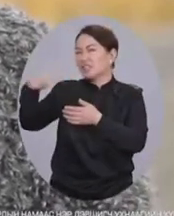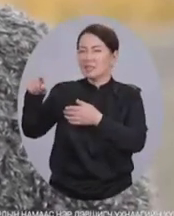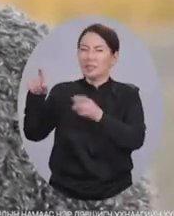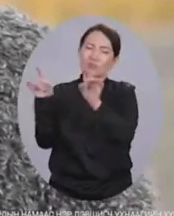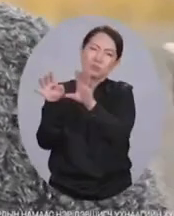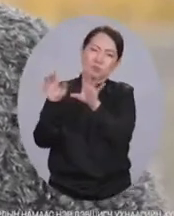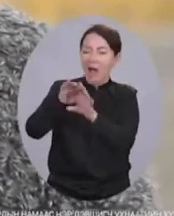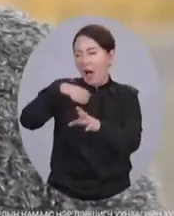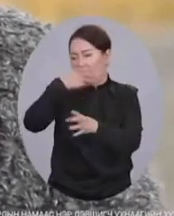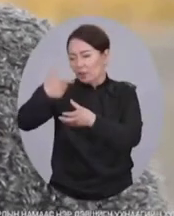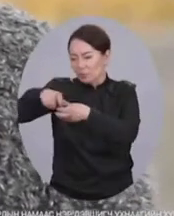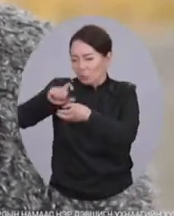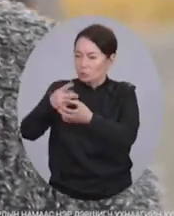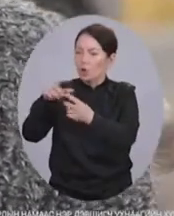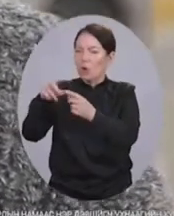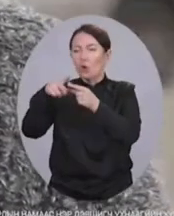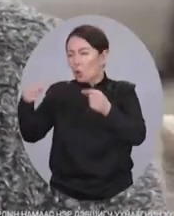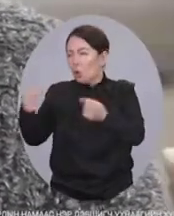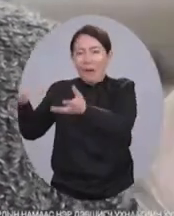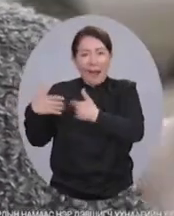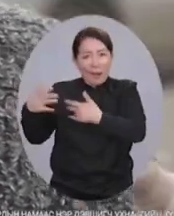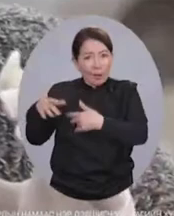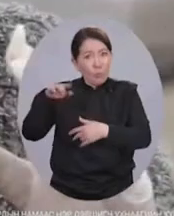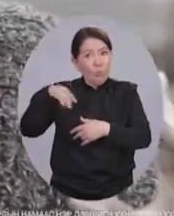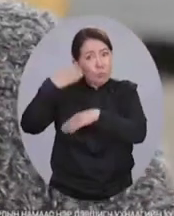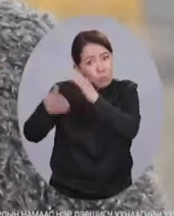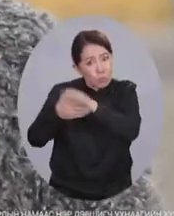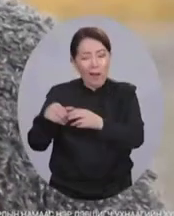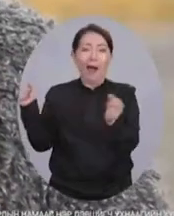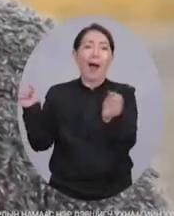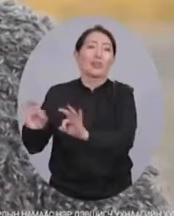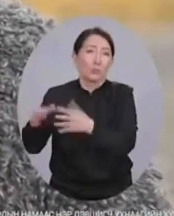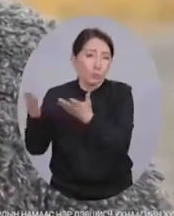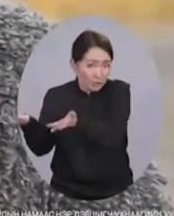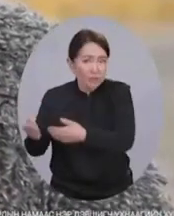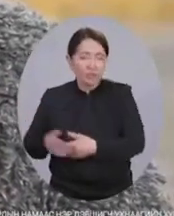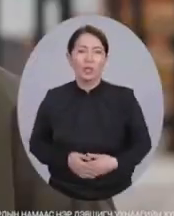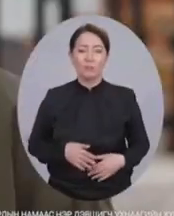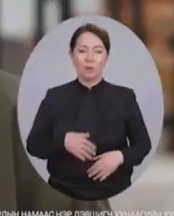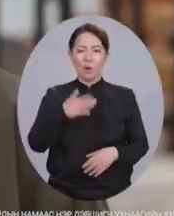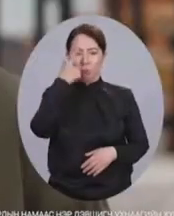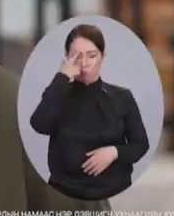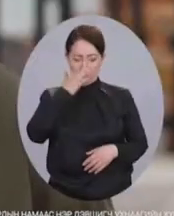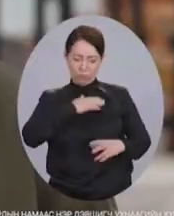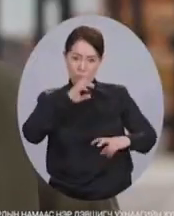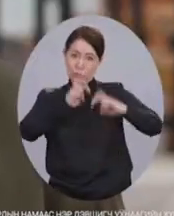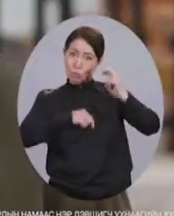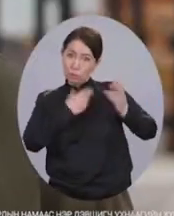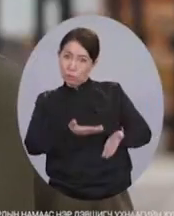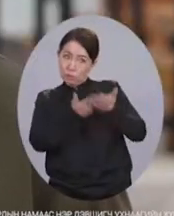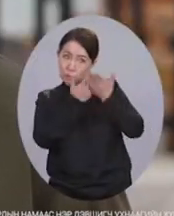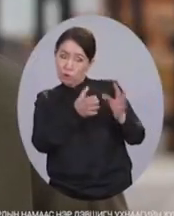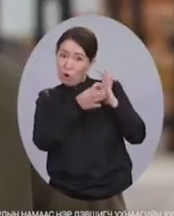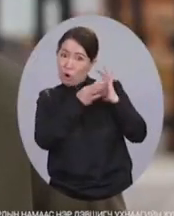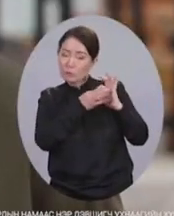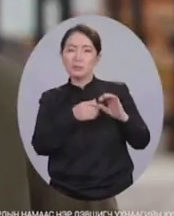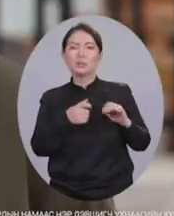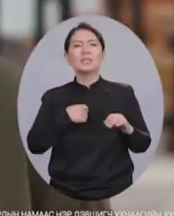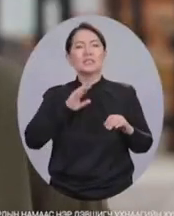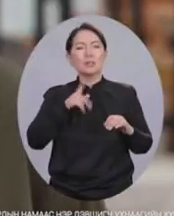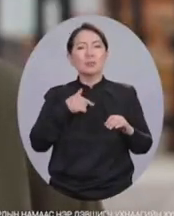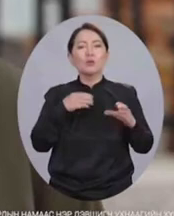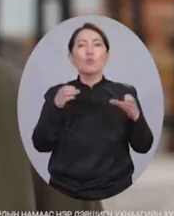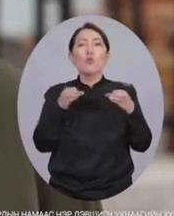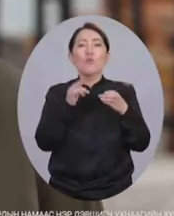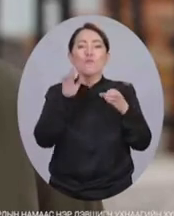одоо хятадаа салим янз бүрийн төмөс ловон авчирад байгаа энэ болгон ч бүгд алга болно шүү дээ. Үндэсний үйлдвэрлэлээ дэмжих тал дээр гэх юм бол